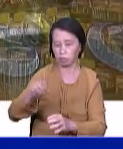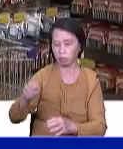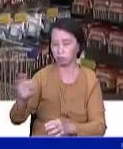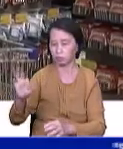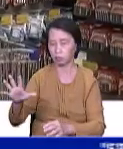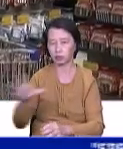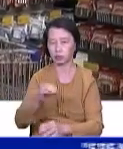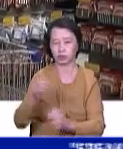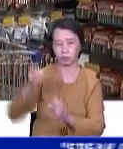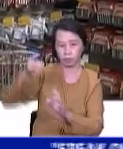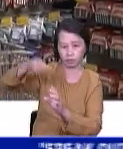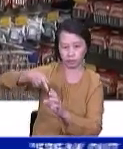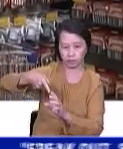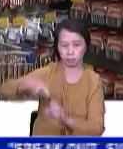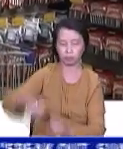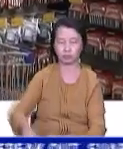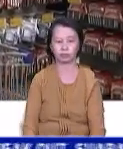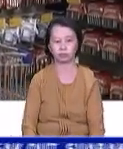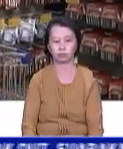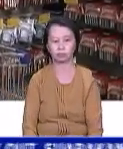dan diesel